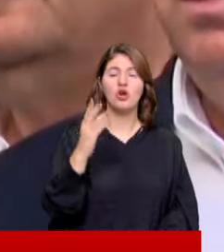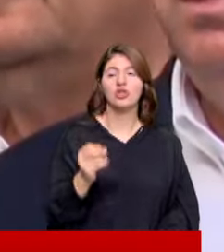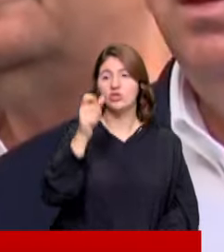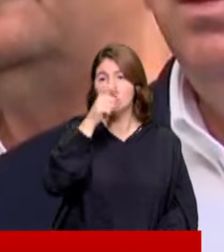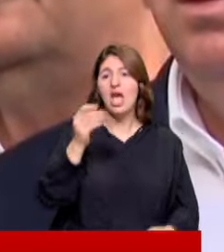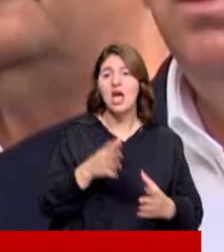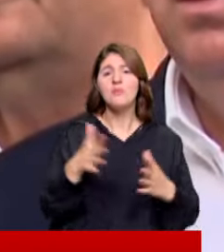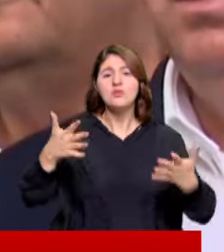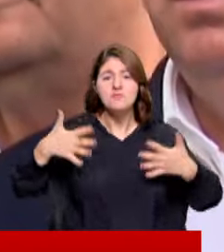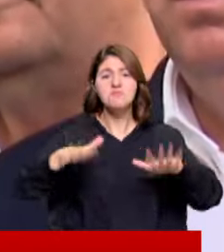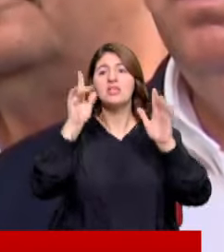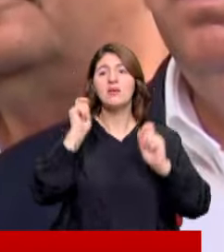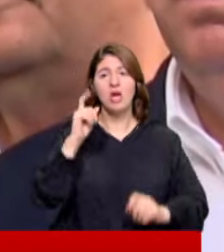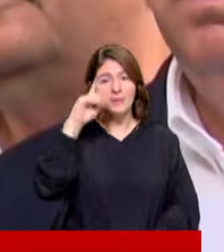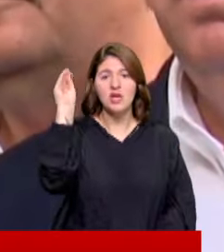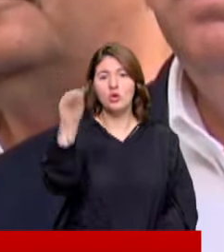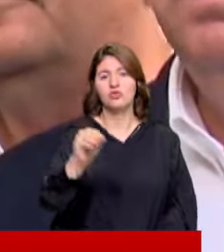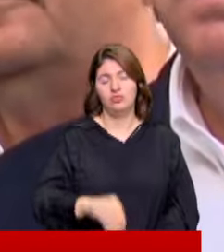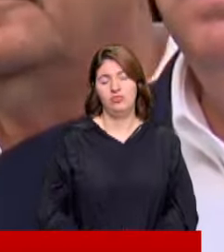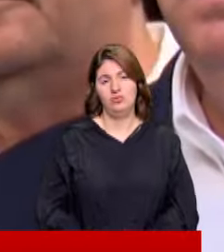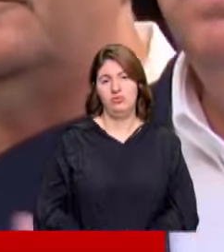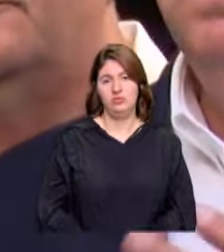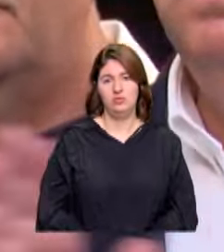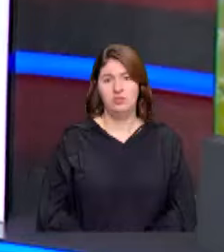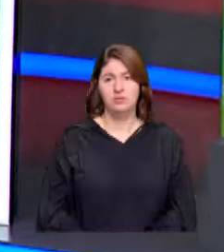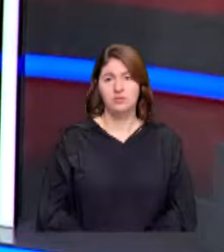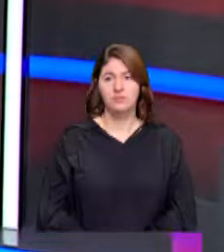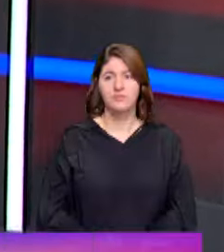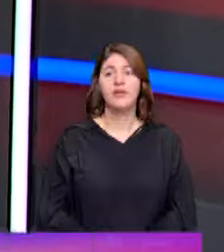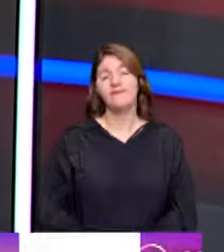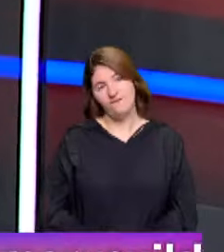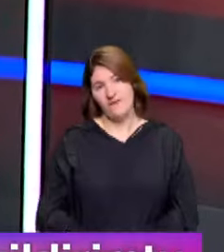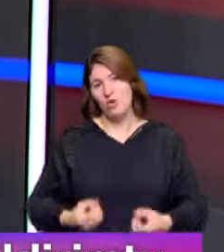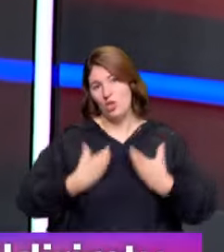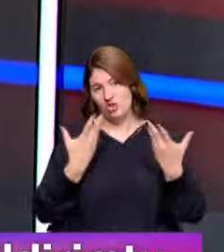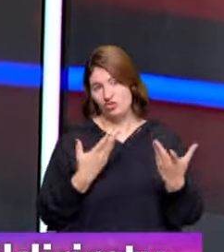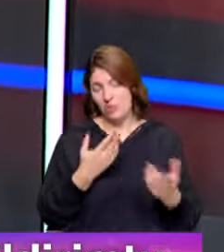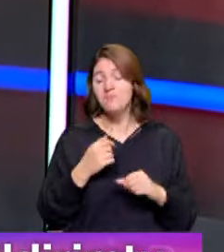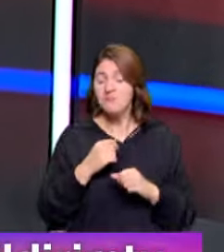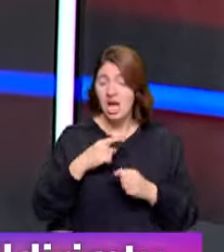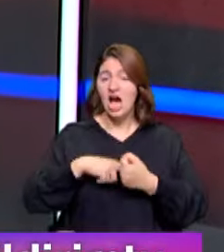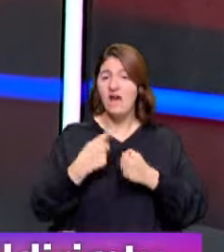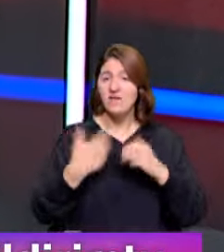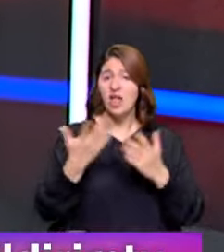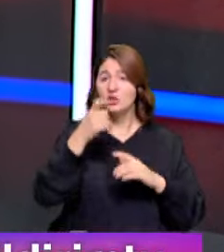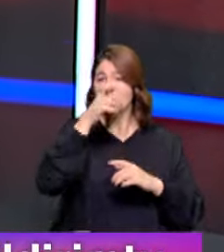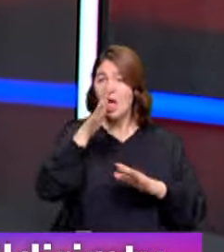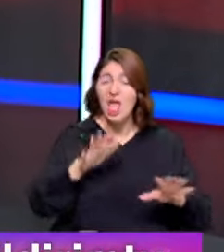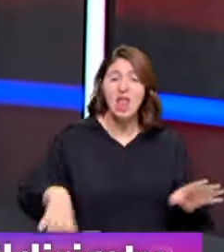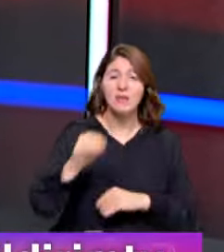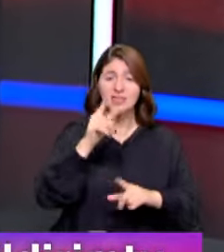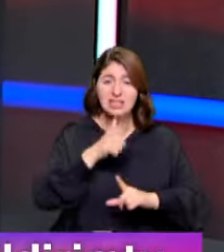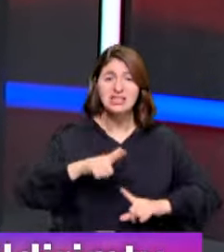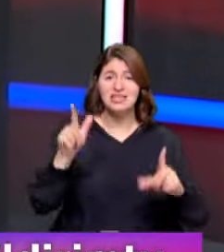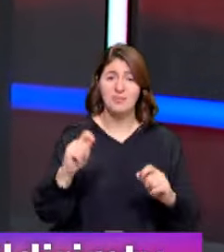Türkiye'nin en büyük mitingini yapacağız, haberiniz olsun. Ve üreticiler haftalardır Türkiye'nin dört bir yanında